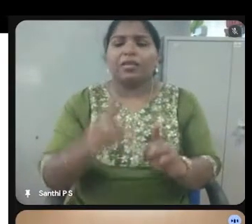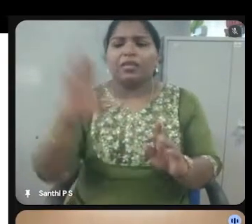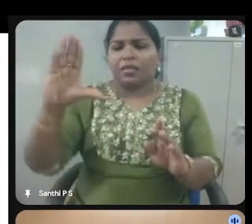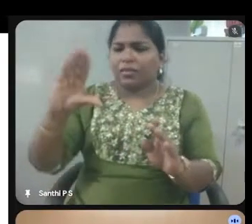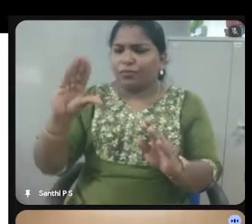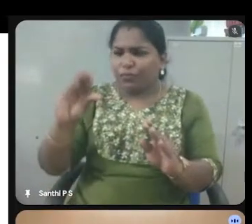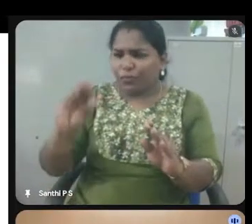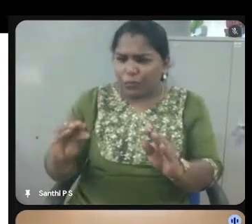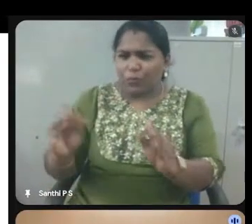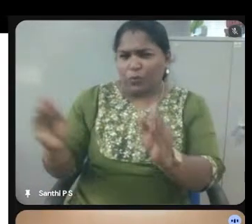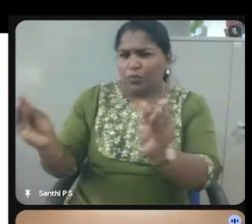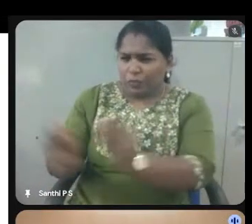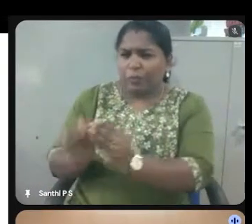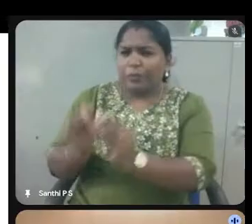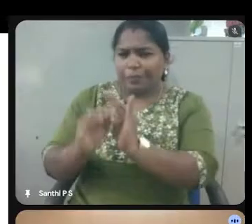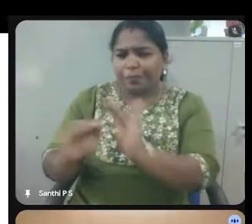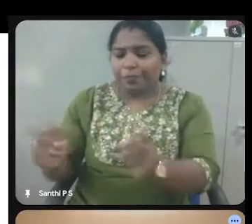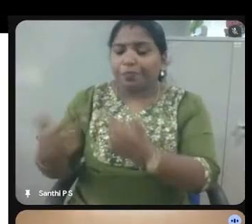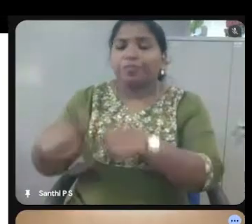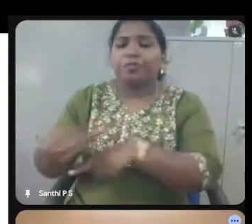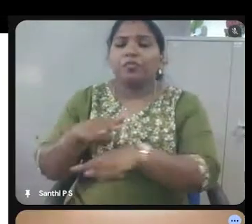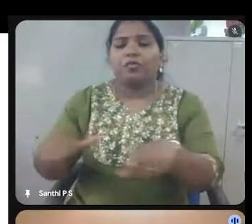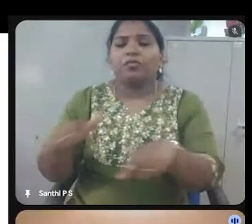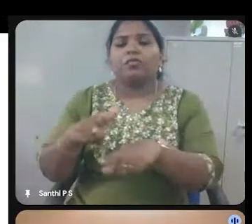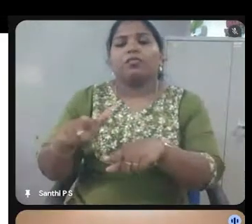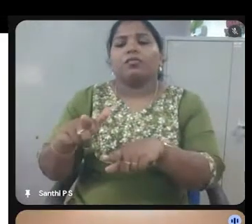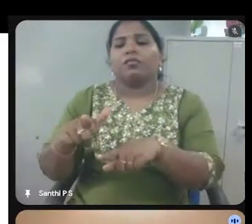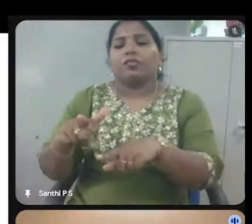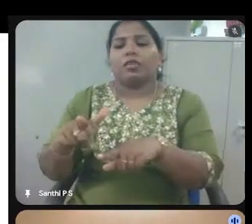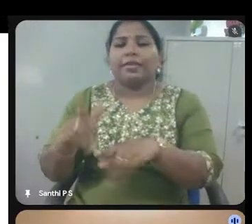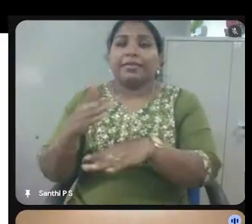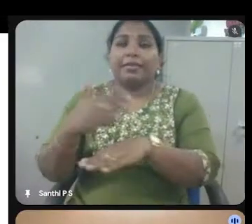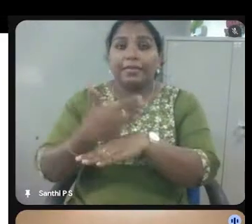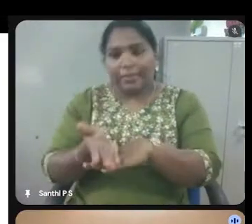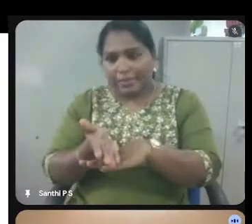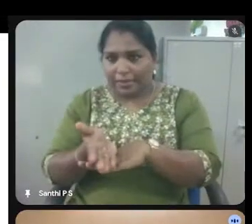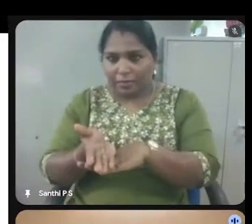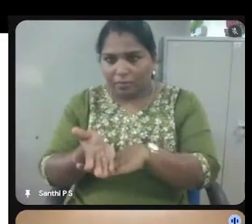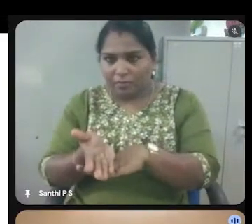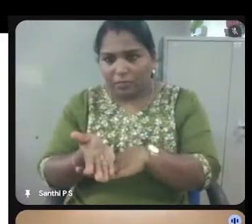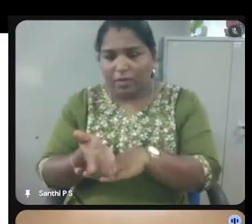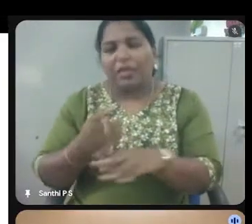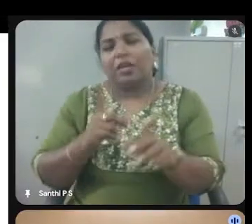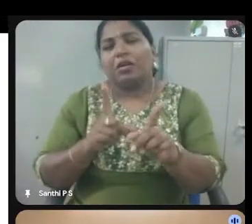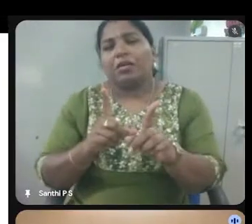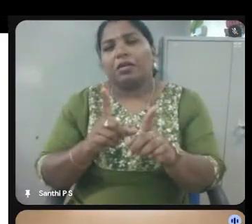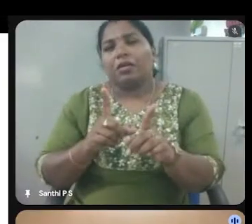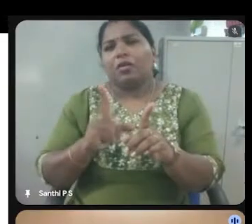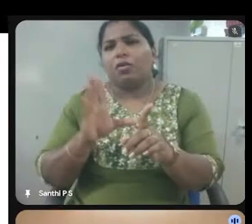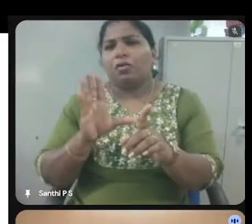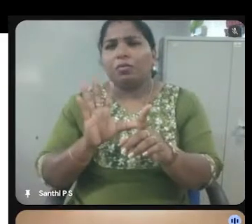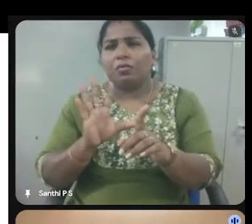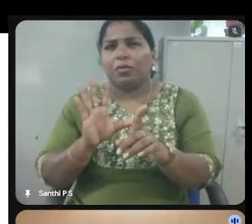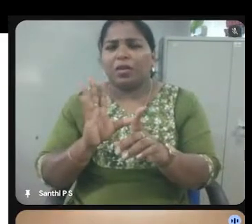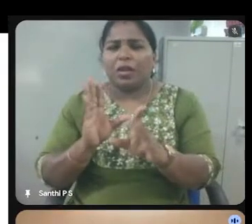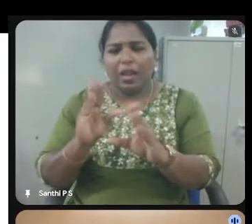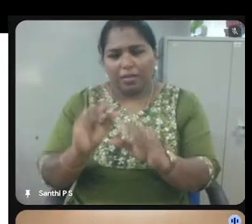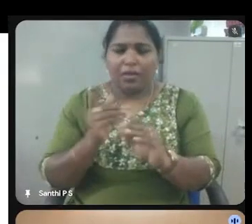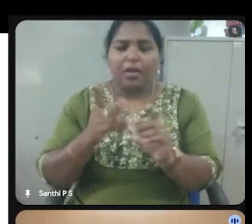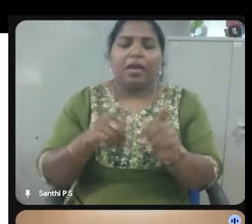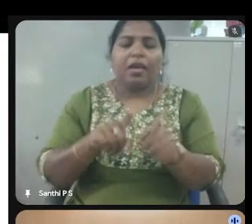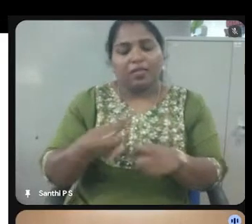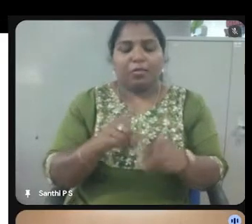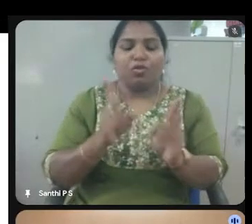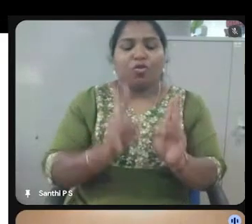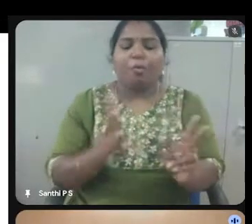കുട്ടികൾക്ക് മാത്രമേ ലാംഗ്വേജ് ഡിലേ ഉണ്ടായിരുന്നുള്ളൂ. അപ്പൊ അതെന്തുകൊണ്ടായിരുന്നു നമ്മൾ ഇത്രയും നേരം പറഞ്ഞത് എക്സസീവ് സ്ക്രീൻ ടൈം ഉണ്ടെങ്കിൽ കുട്ടികൾക്ക് ലാംഗ്വേജ് ഡിലേ വരാനുള്ള സാധ്യത